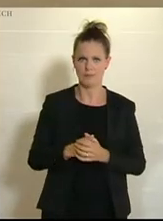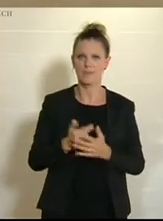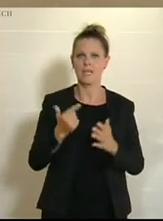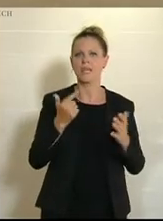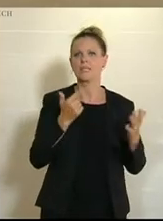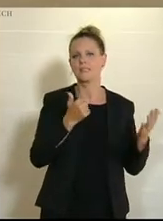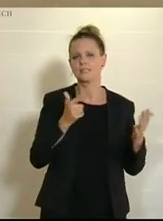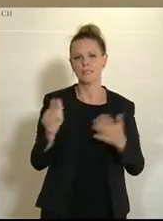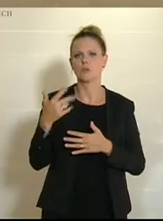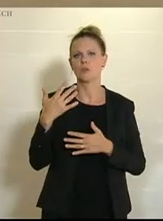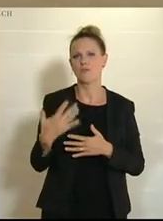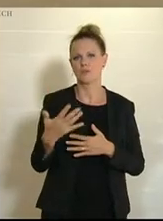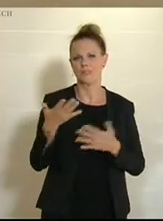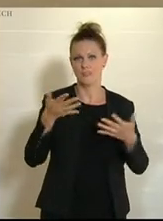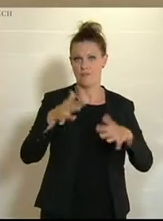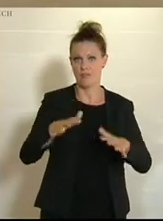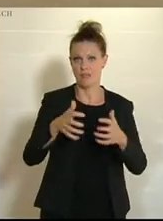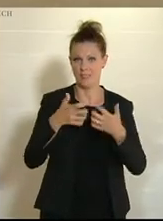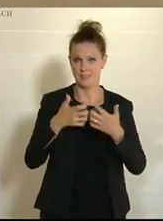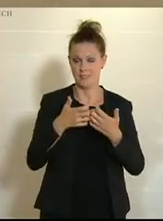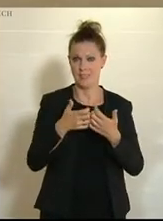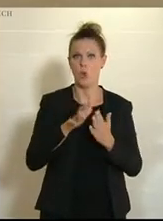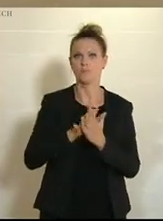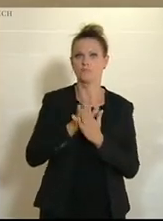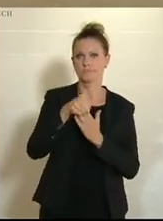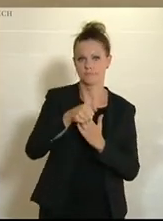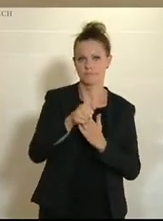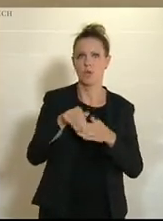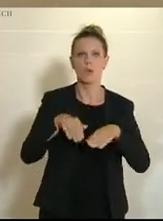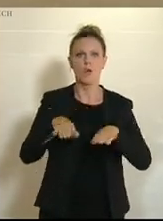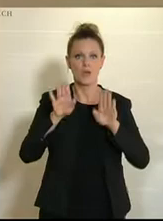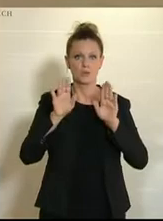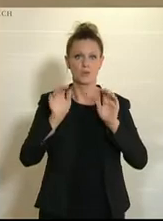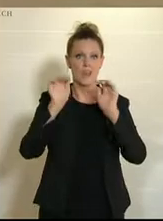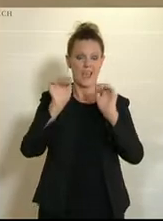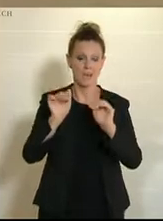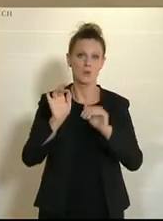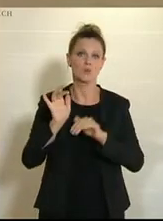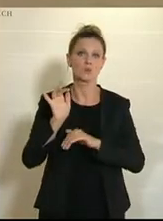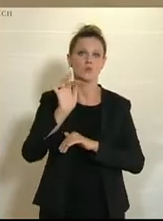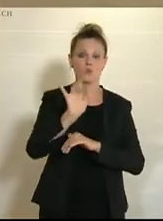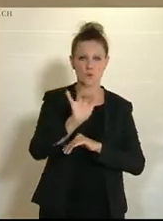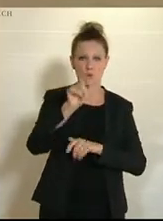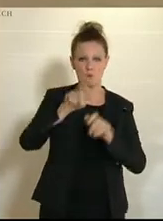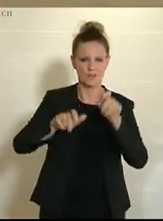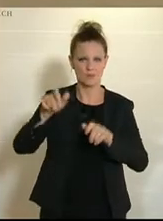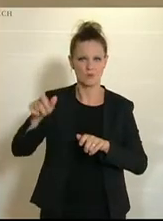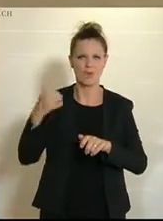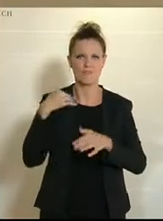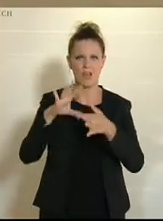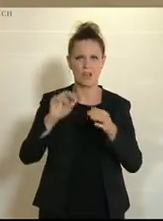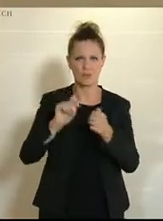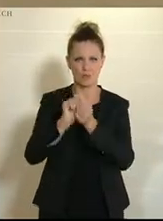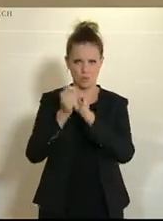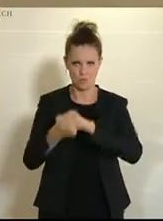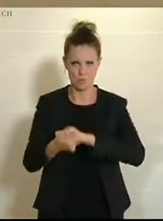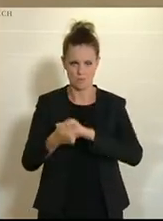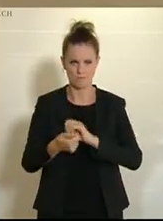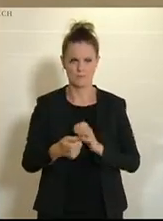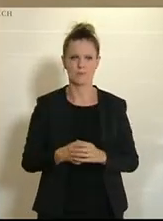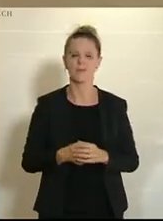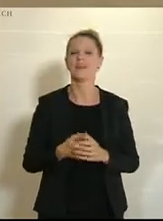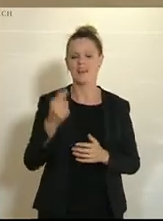750 Fälle berichtet worden von Übergriffen in Asylheimen auf Konvertiten. Jetzt weiß ich, das ist